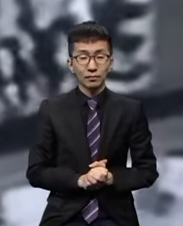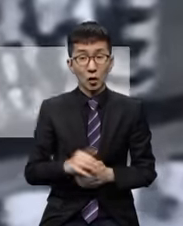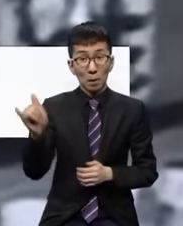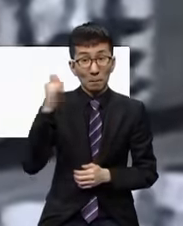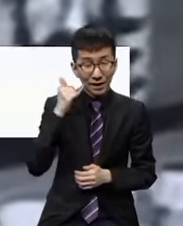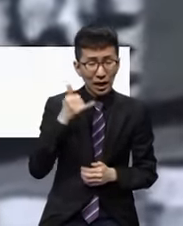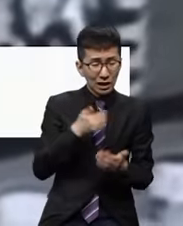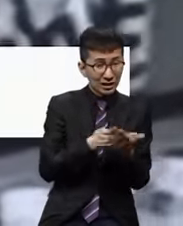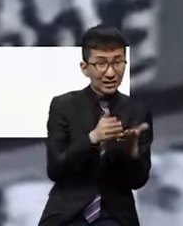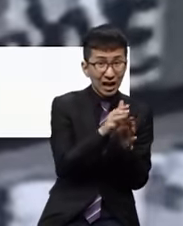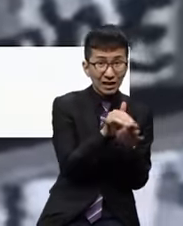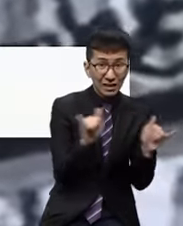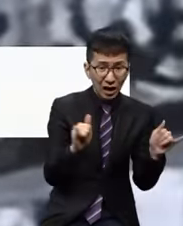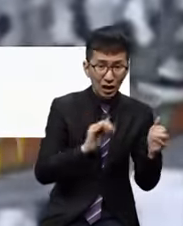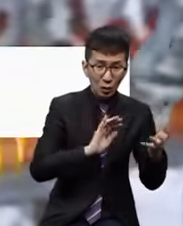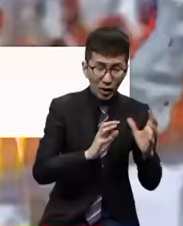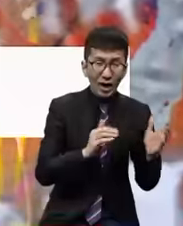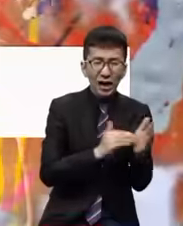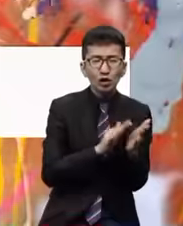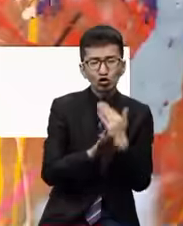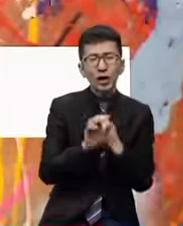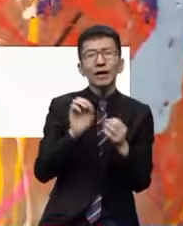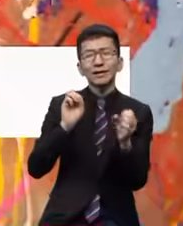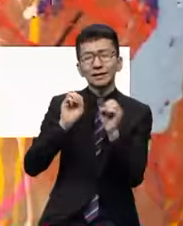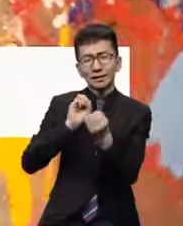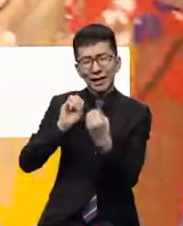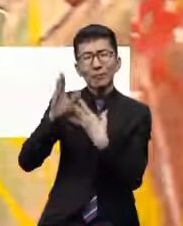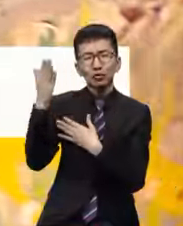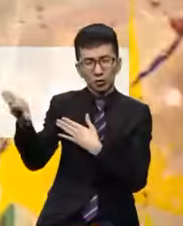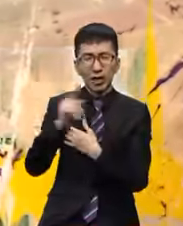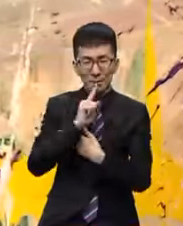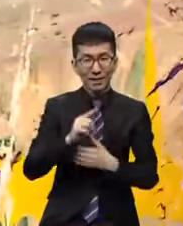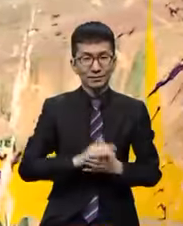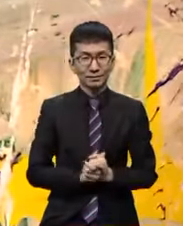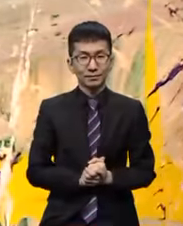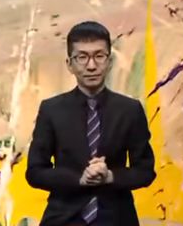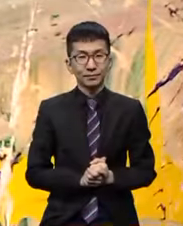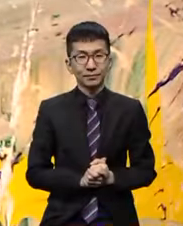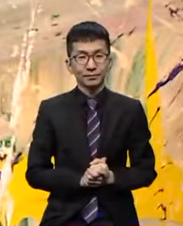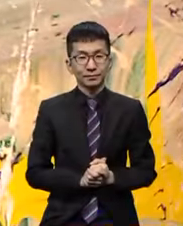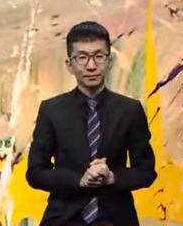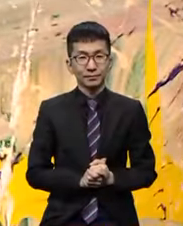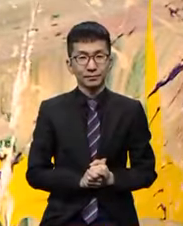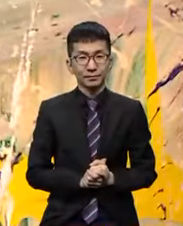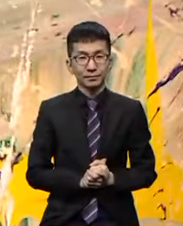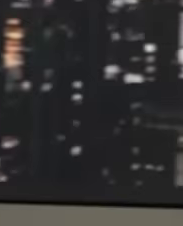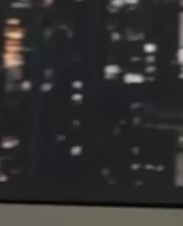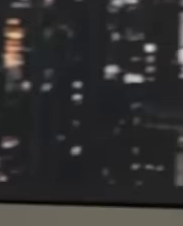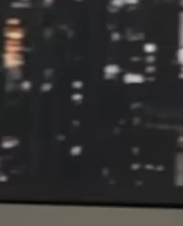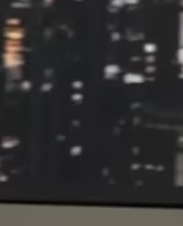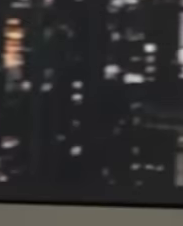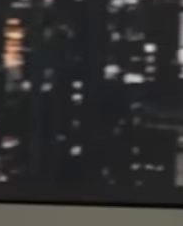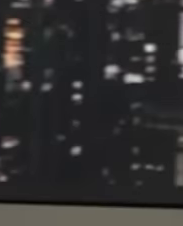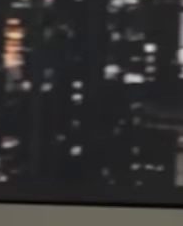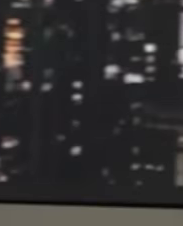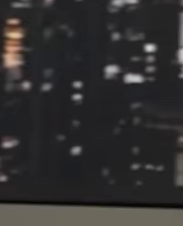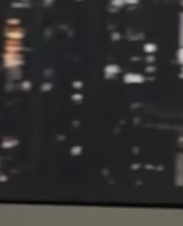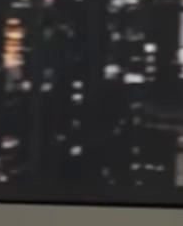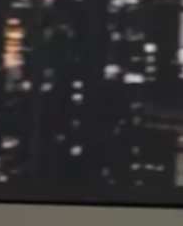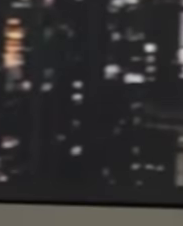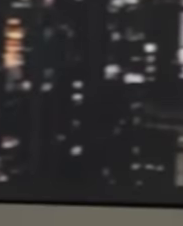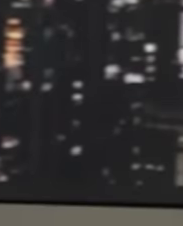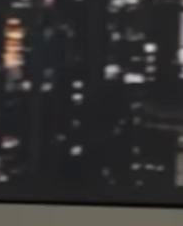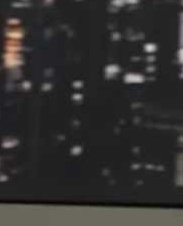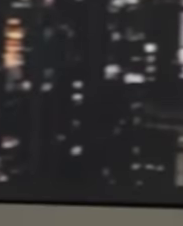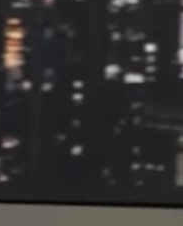작가는 논의를 거친 후 답변을 주겠다고 한 걸로 전해졌습니다. SBS 유수환입니다. 네, 안녕하십니까. 김현우입니다.